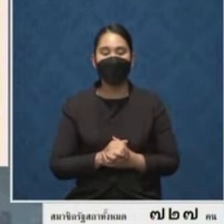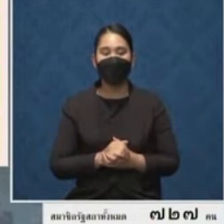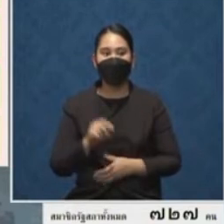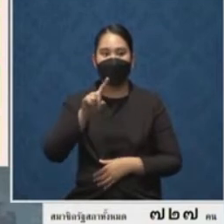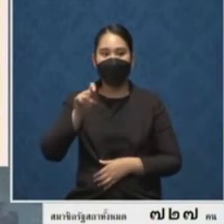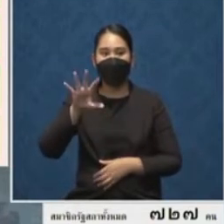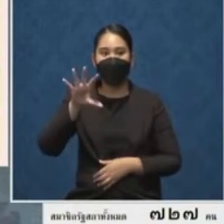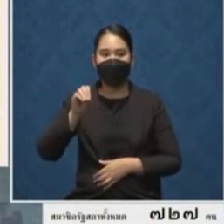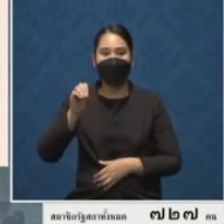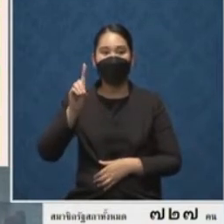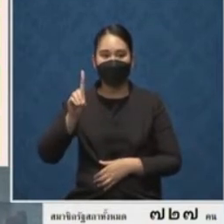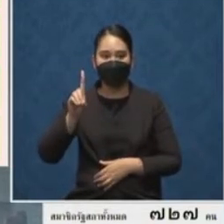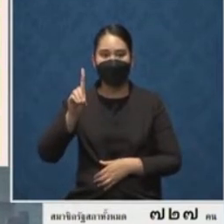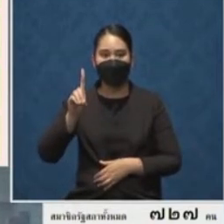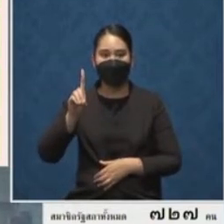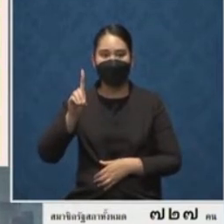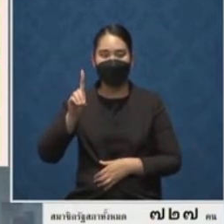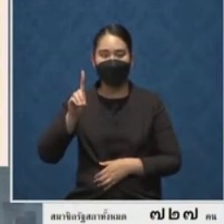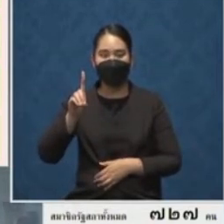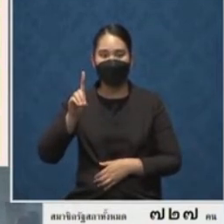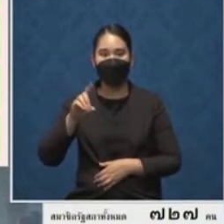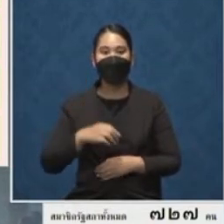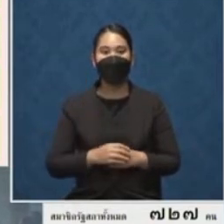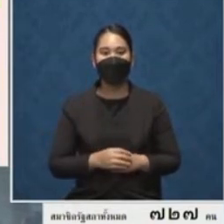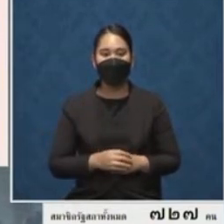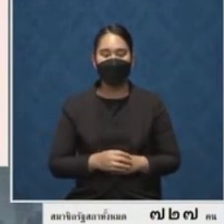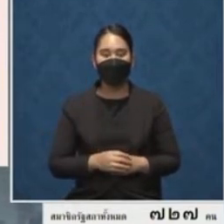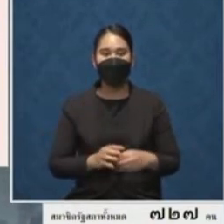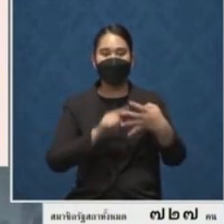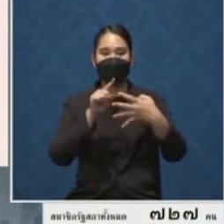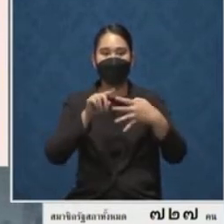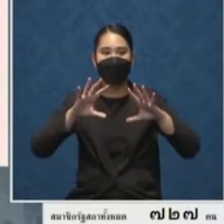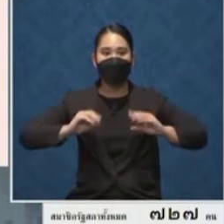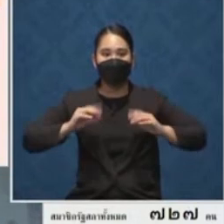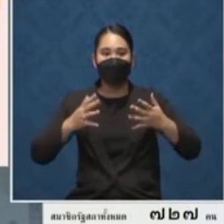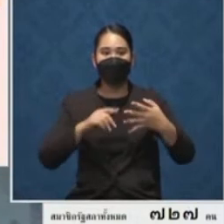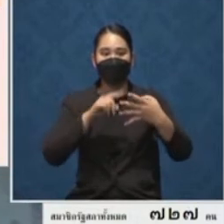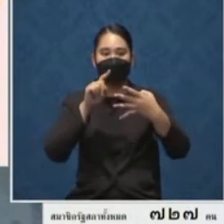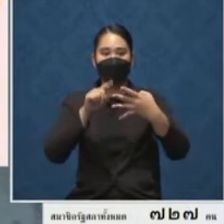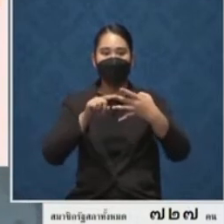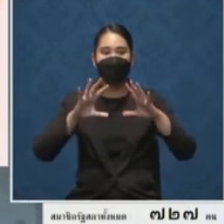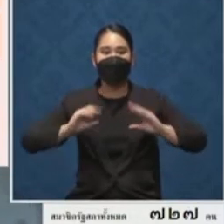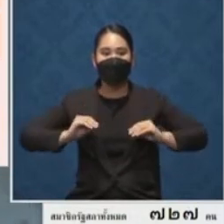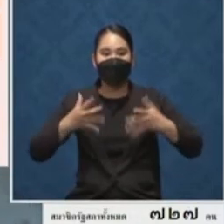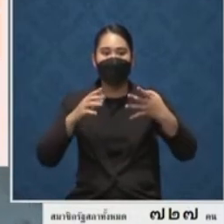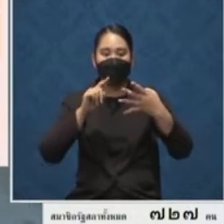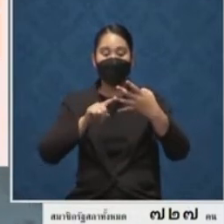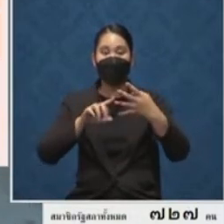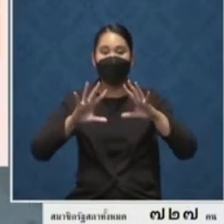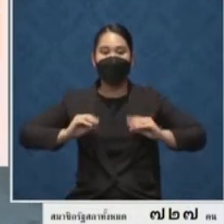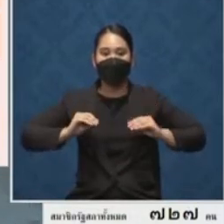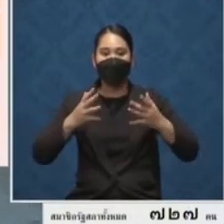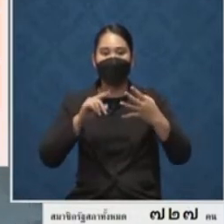151พันตำรวจโทธนพัฒน์กิติวงศา 1ไม่รับหลักการ2ไม่รับหลักการ3ไม่รับหลัก